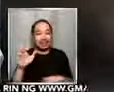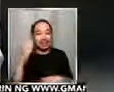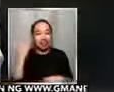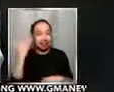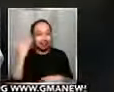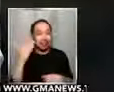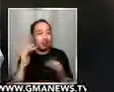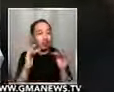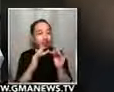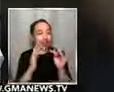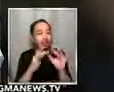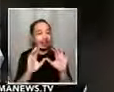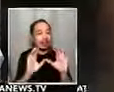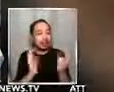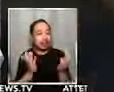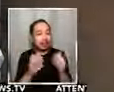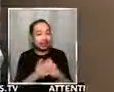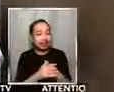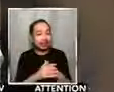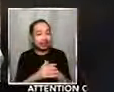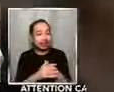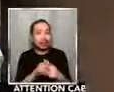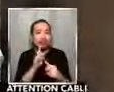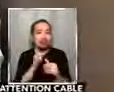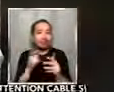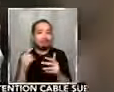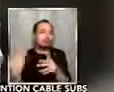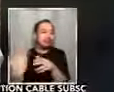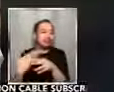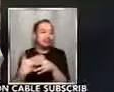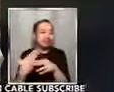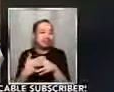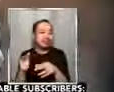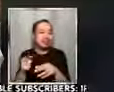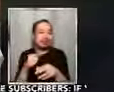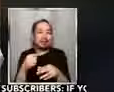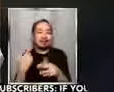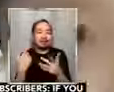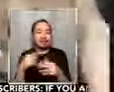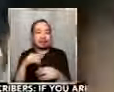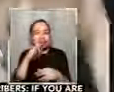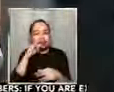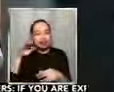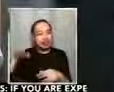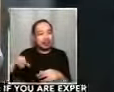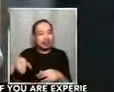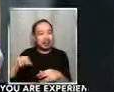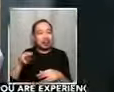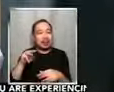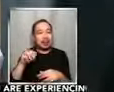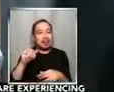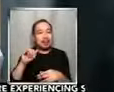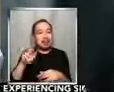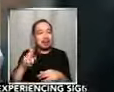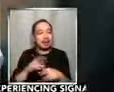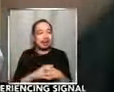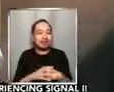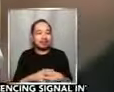online class, ayaw tantanan ng nakababatang kapatid na si Mare.